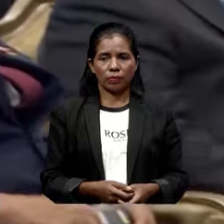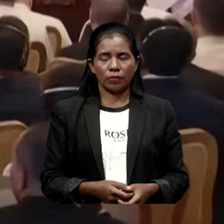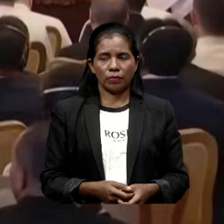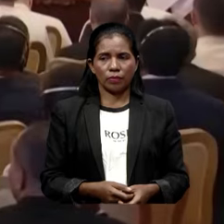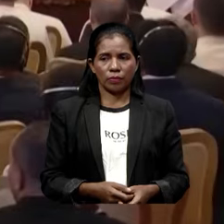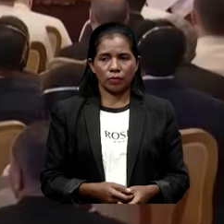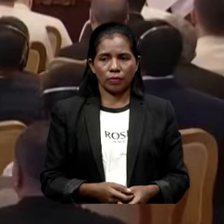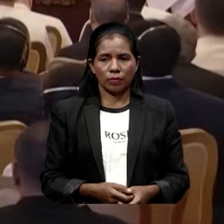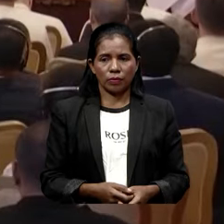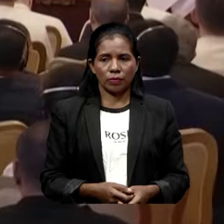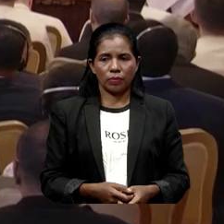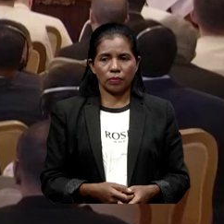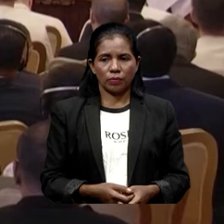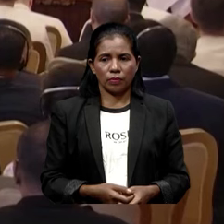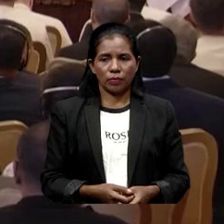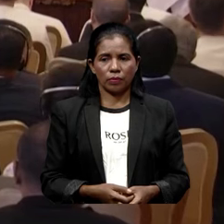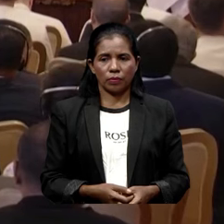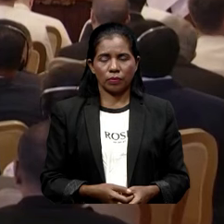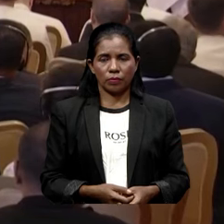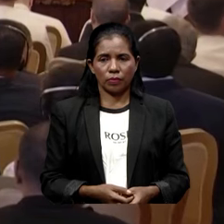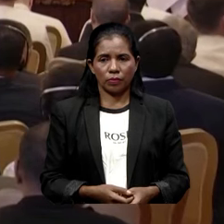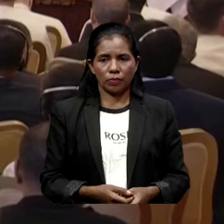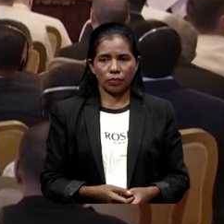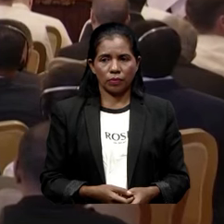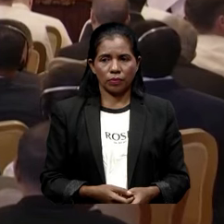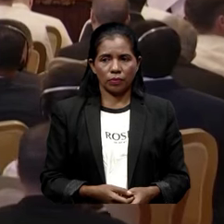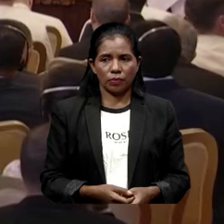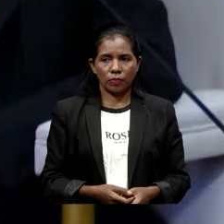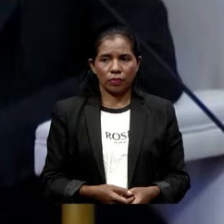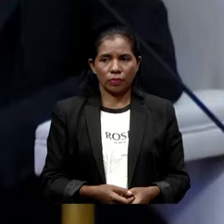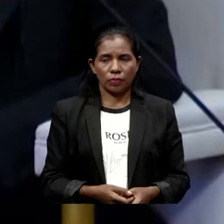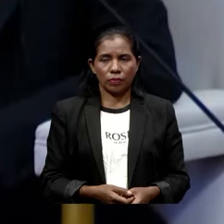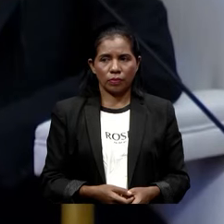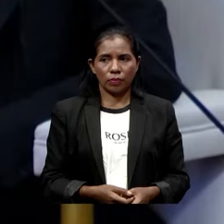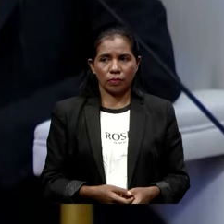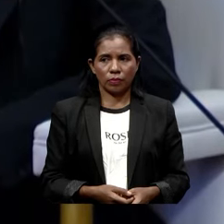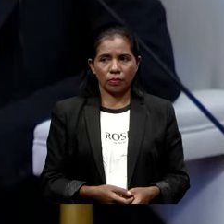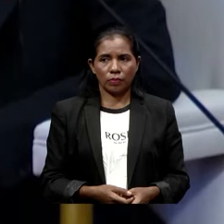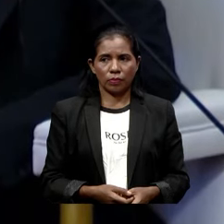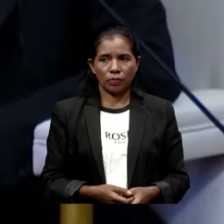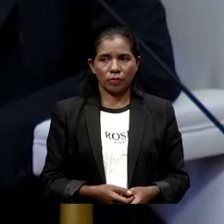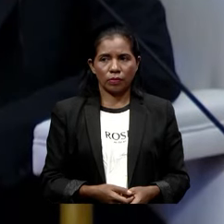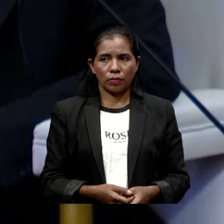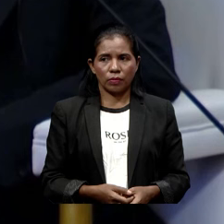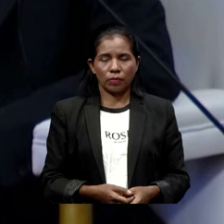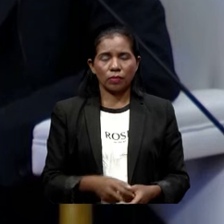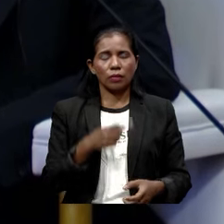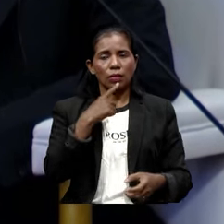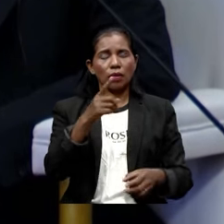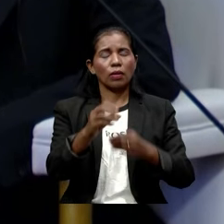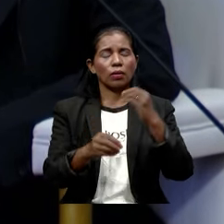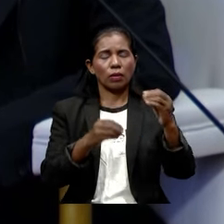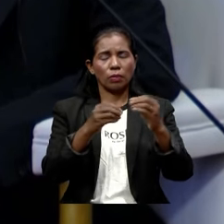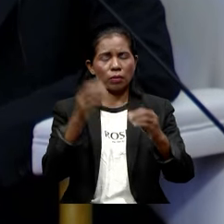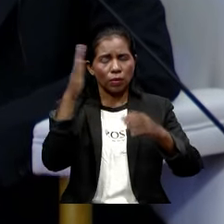distribuzione più efficiente ed equa all'assistenza sociale. Pontifice Mons critica conflitto sirio